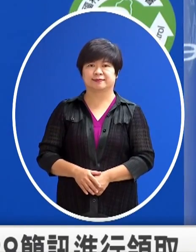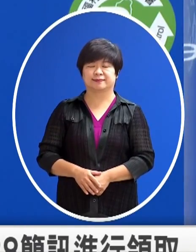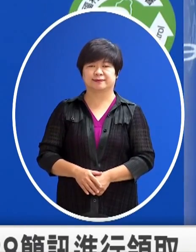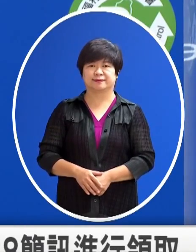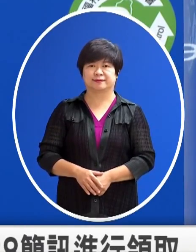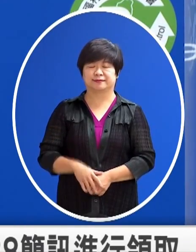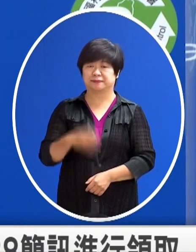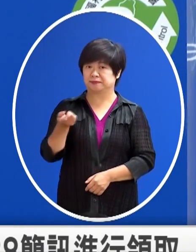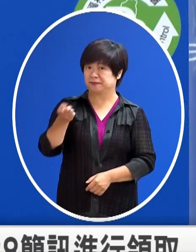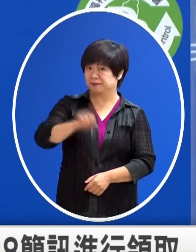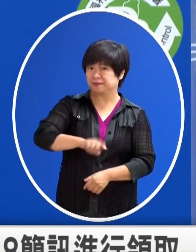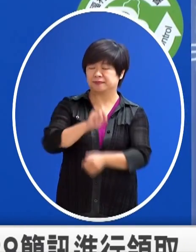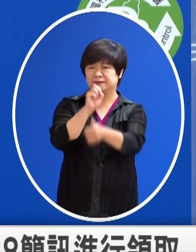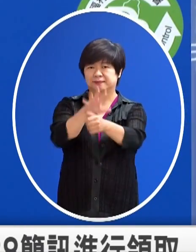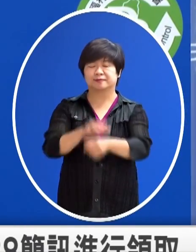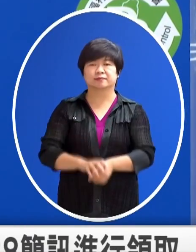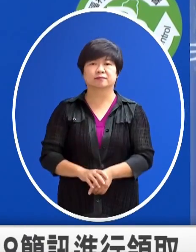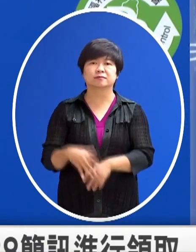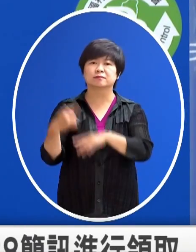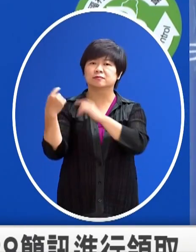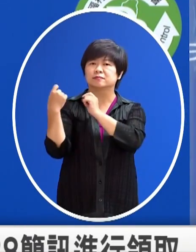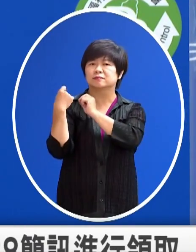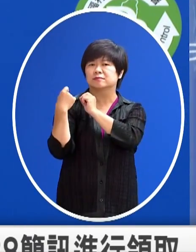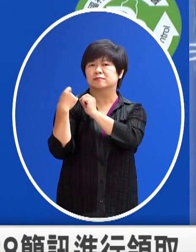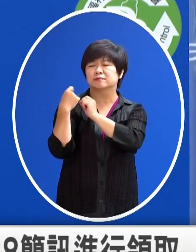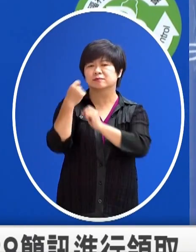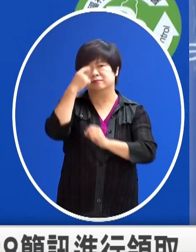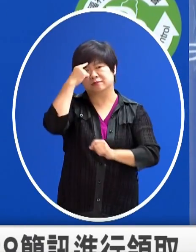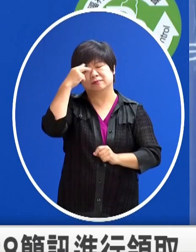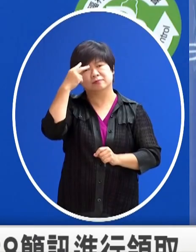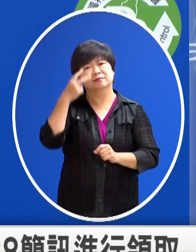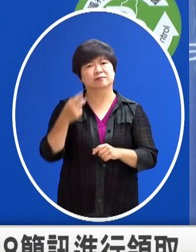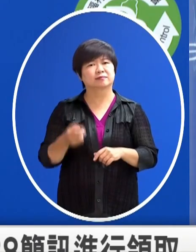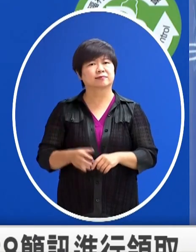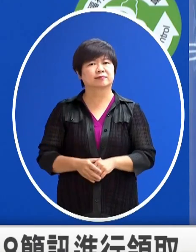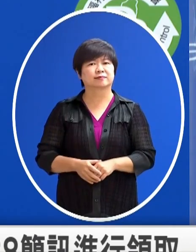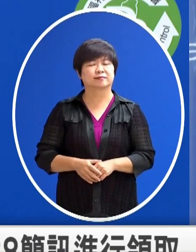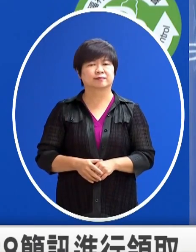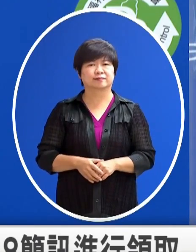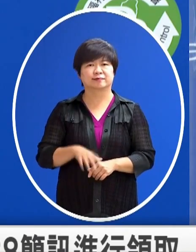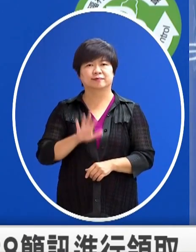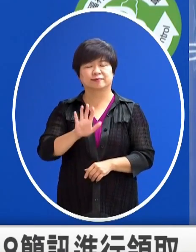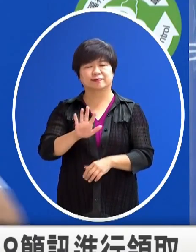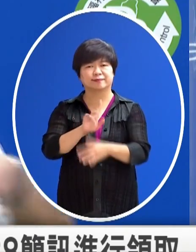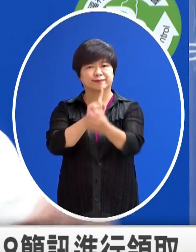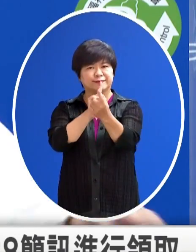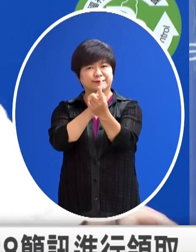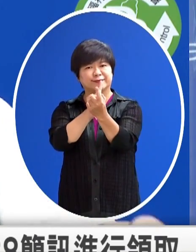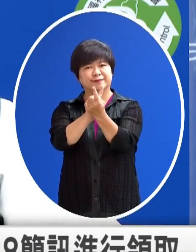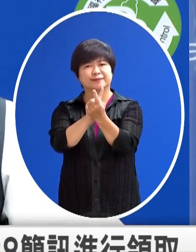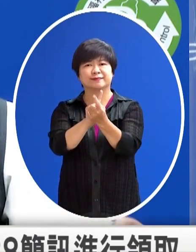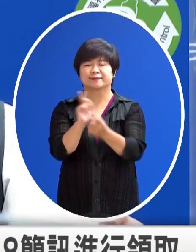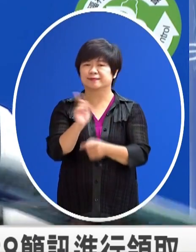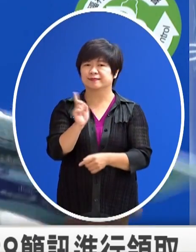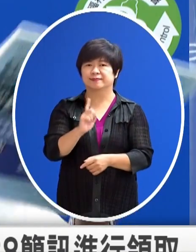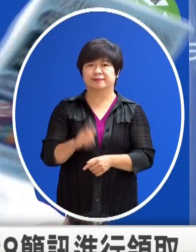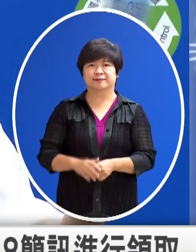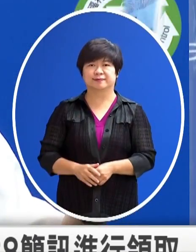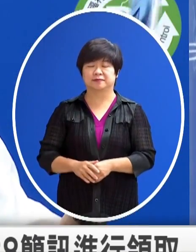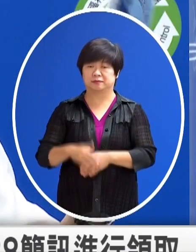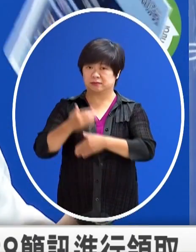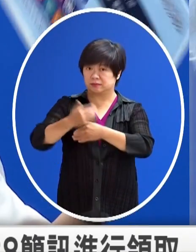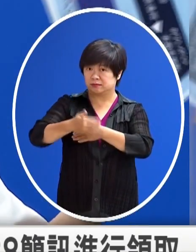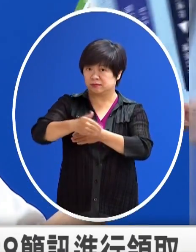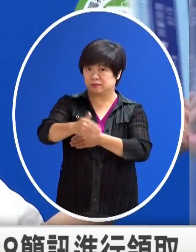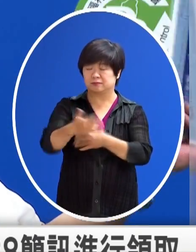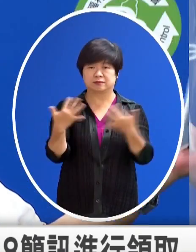那第二个哈，当然这两天哈有相关我们的哈，对于这样的一个。有一些程序的